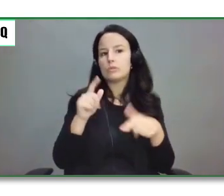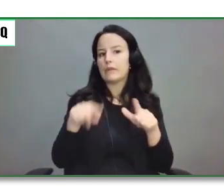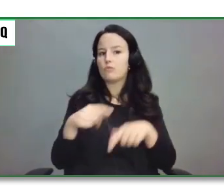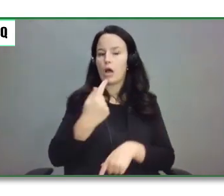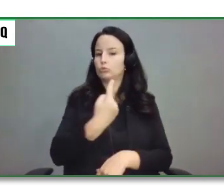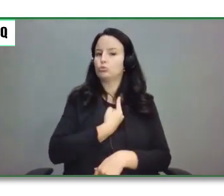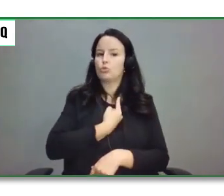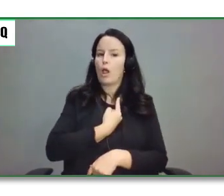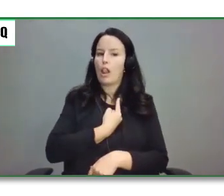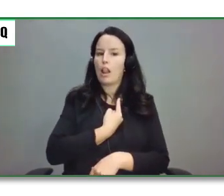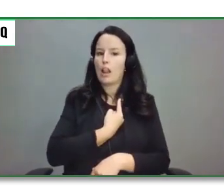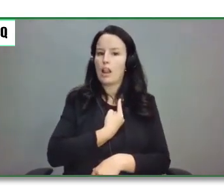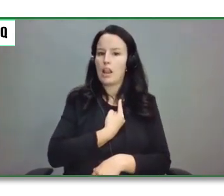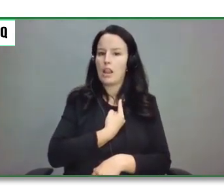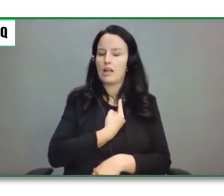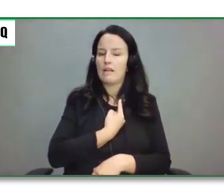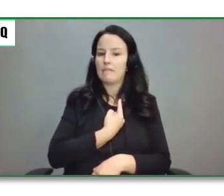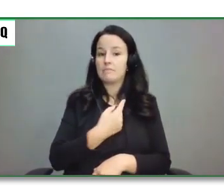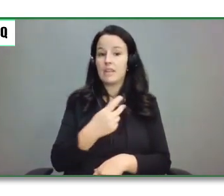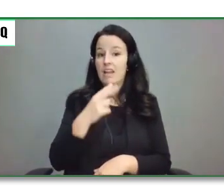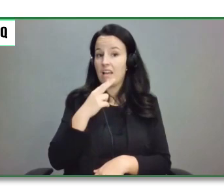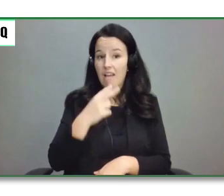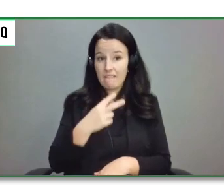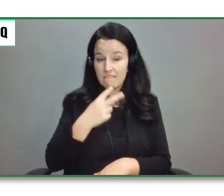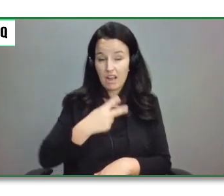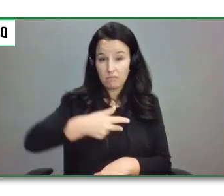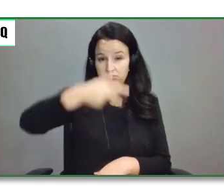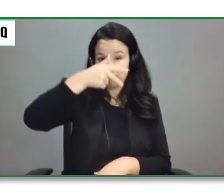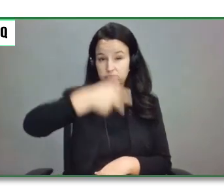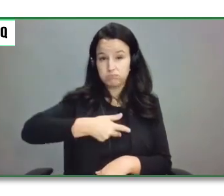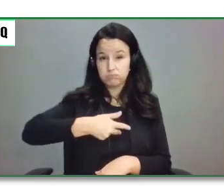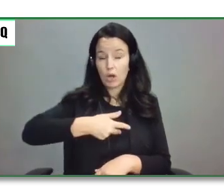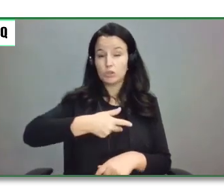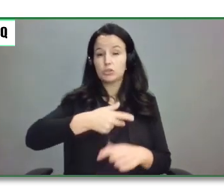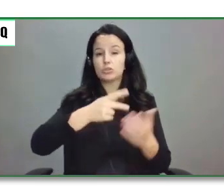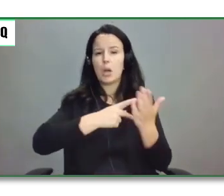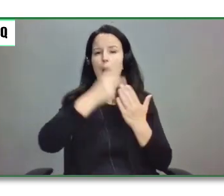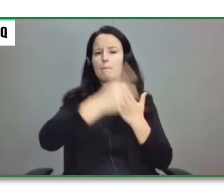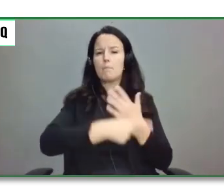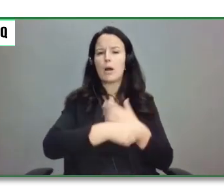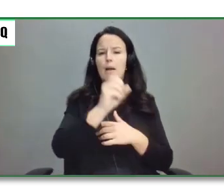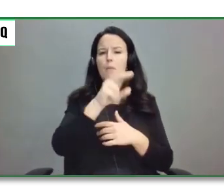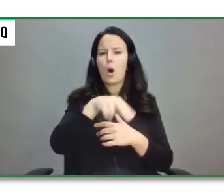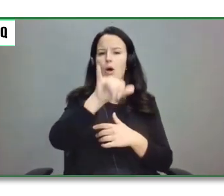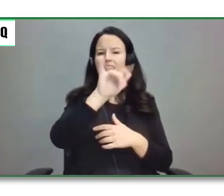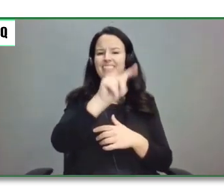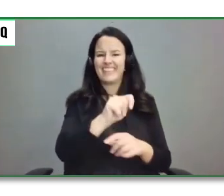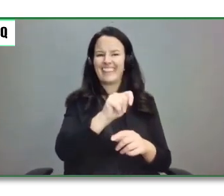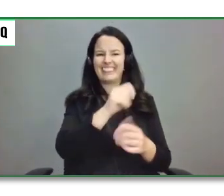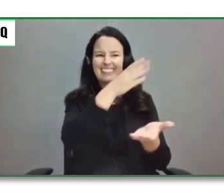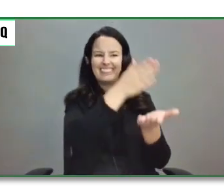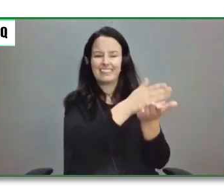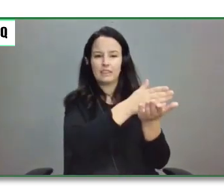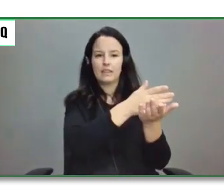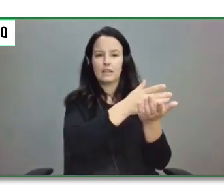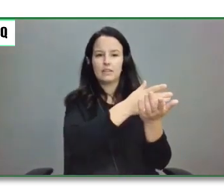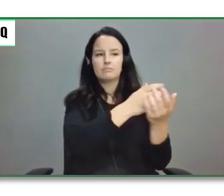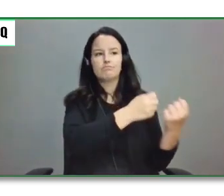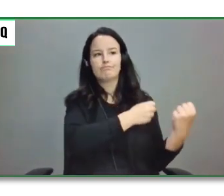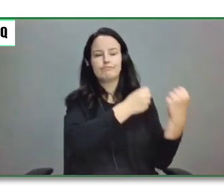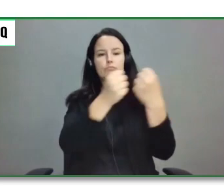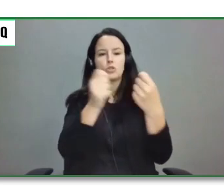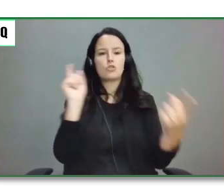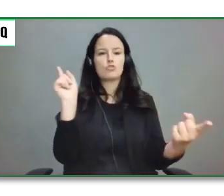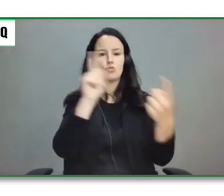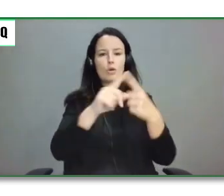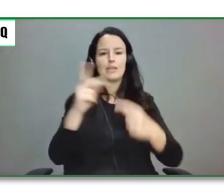moins de 2 pâtés de maison de l'endroit où le programme On It s'arrête, et ça les amène à Canmore. De là, je